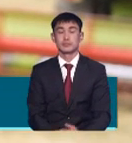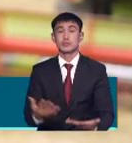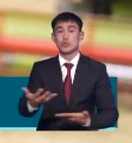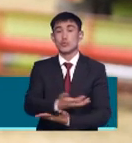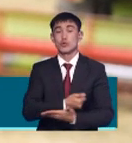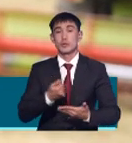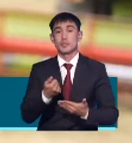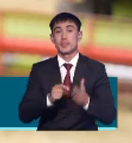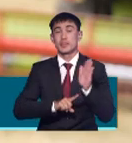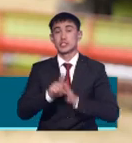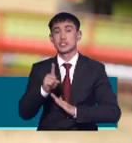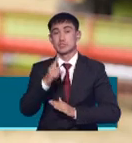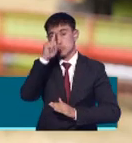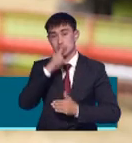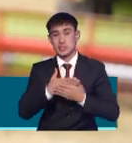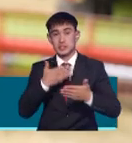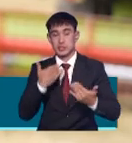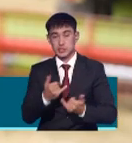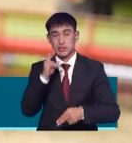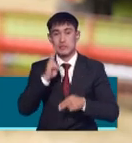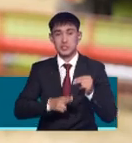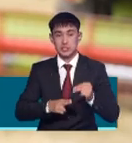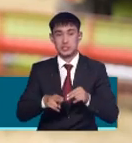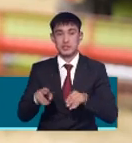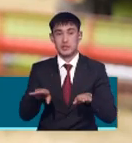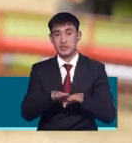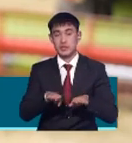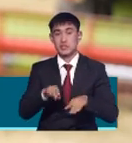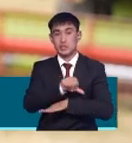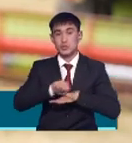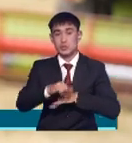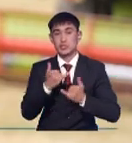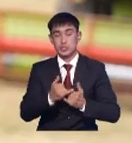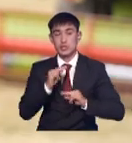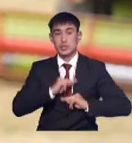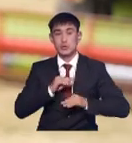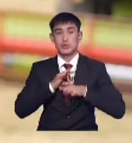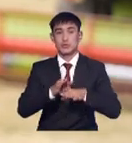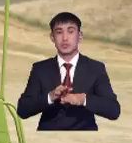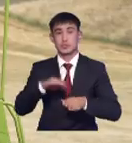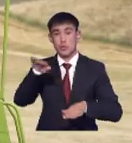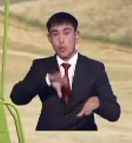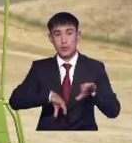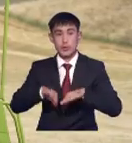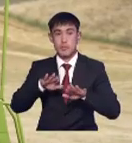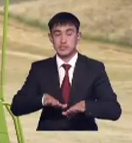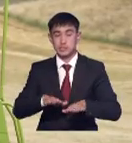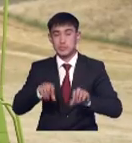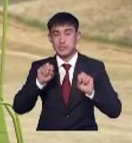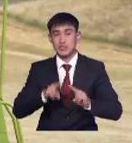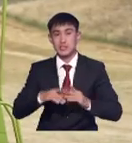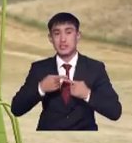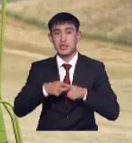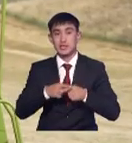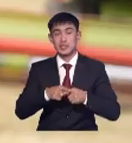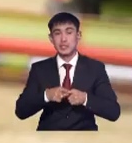Уборка урожая началась месяц назад и уже завершена на равнинных территориях. Сейчас работа ведется в горной местности. Специальная